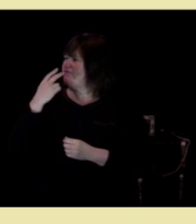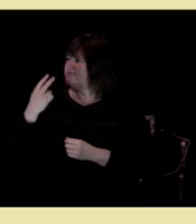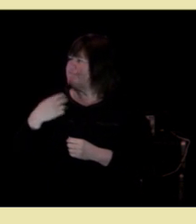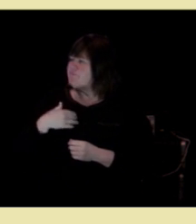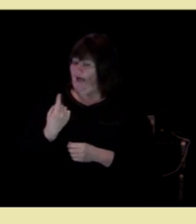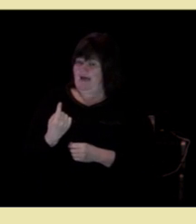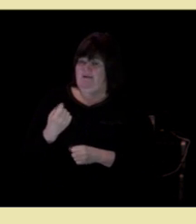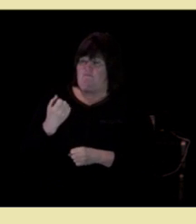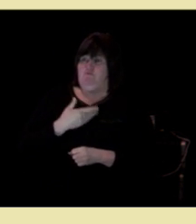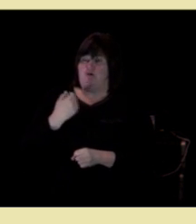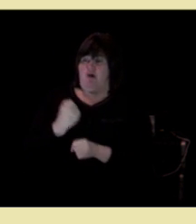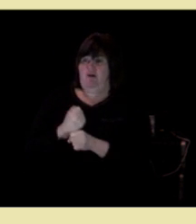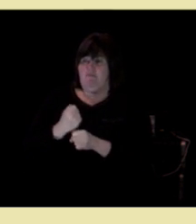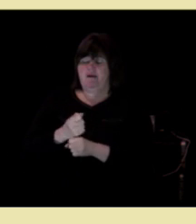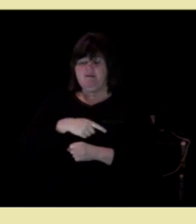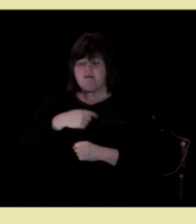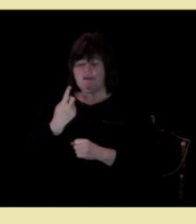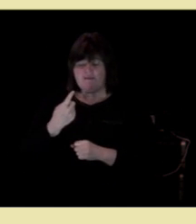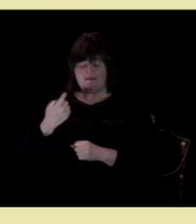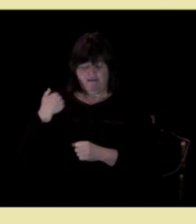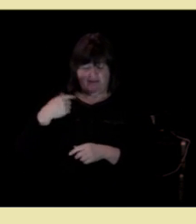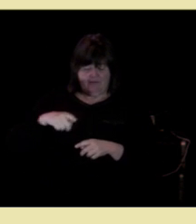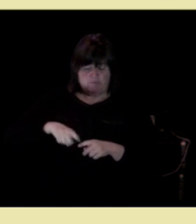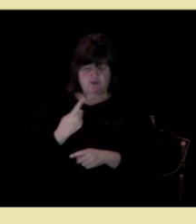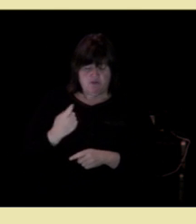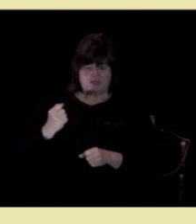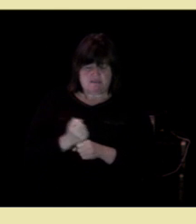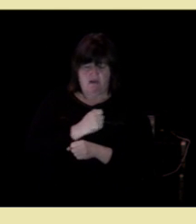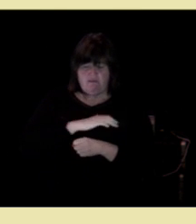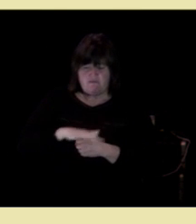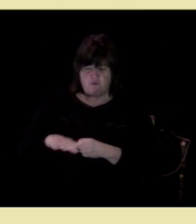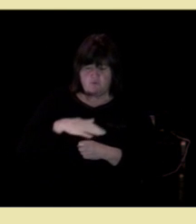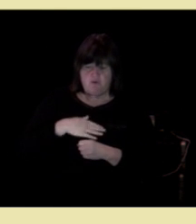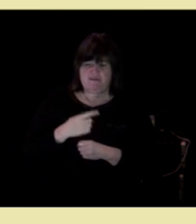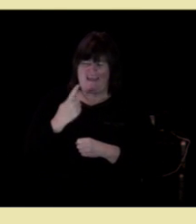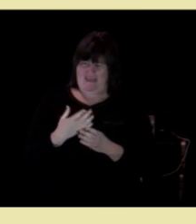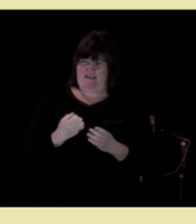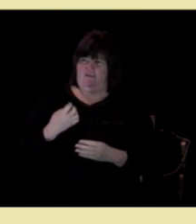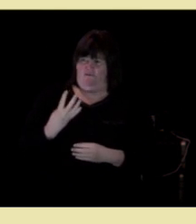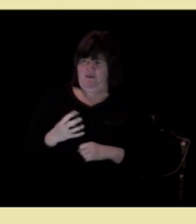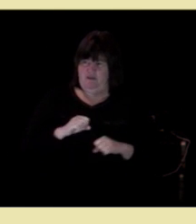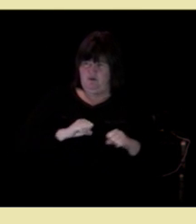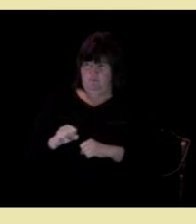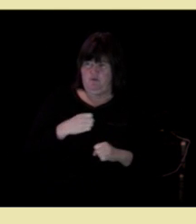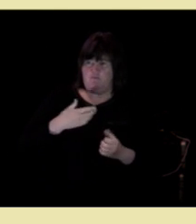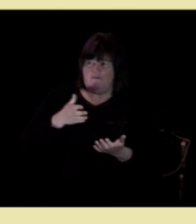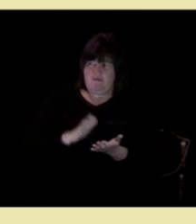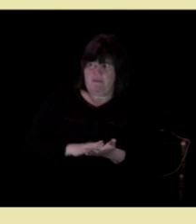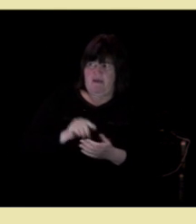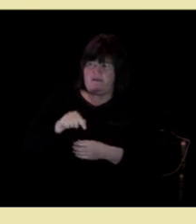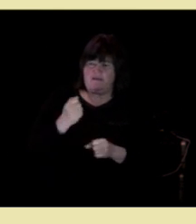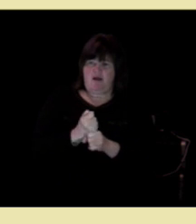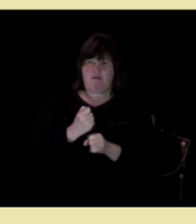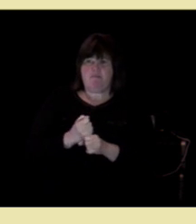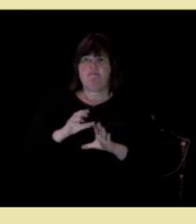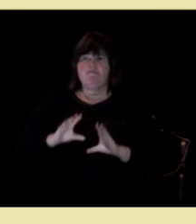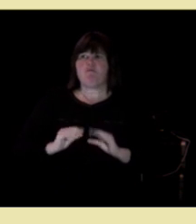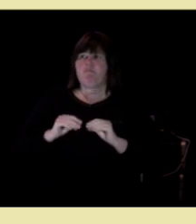som da en av 4 kommuner som har vært med på dette forbedringsarbeidet I forbedringsarbeidet. Og der